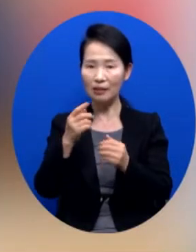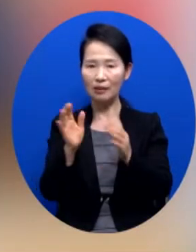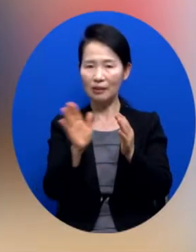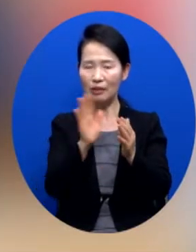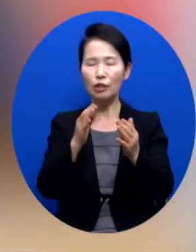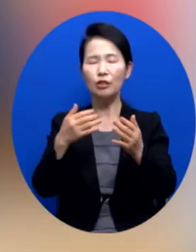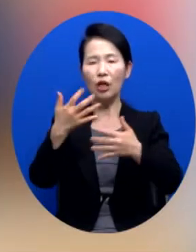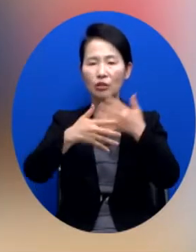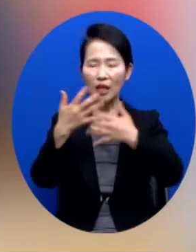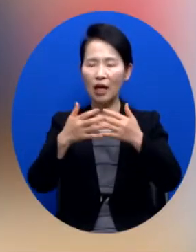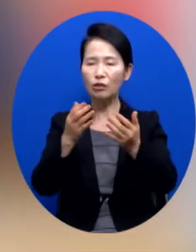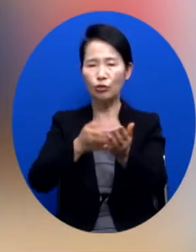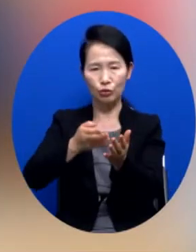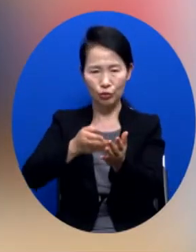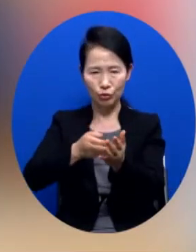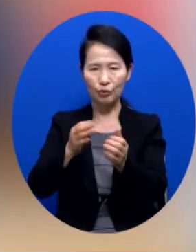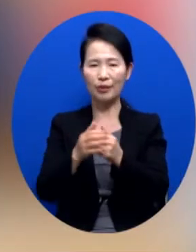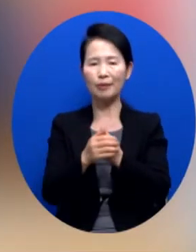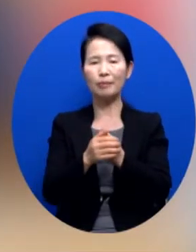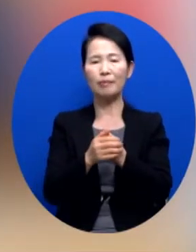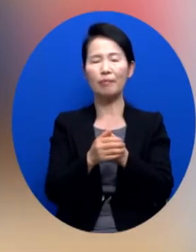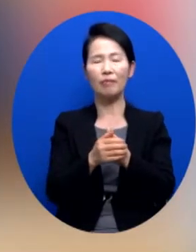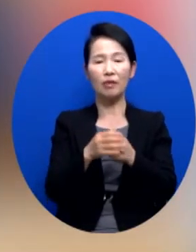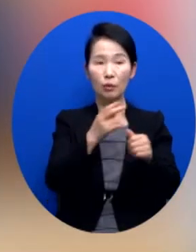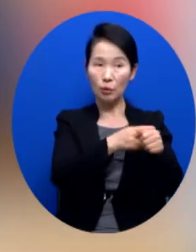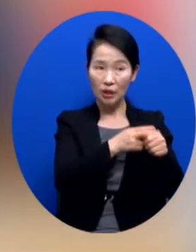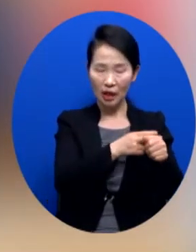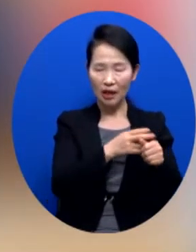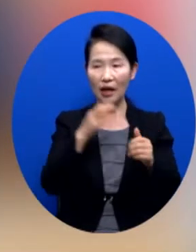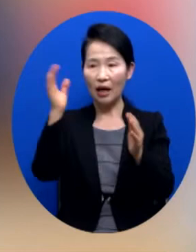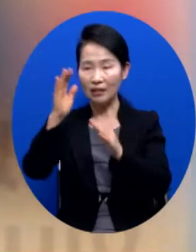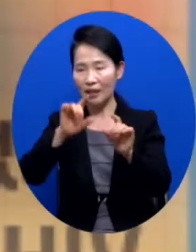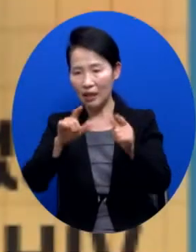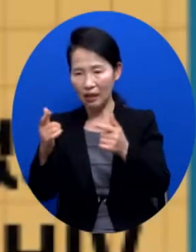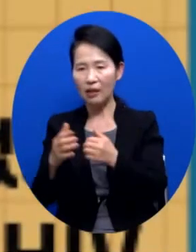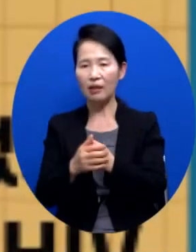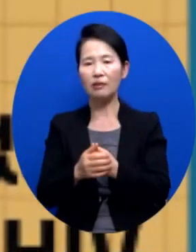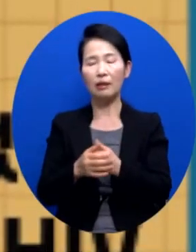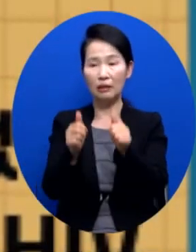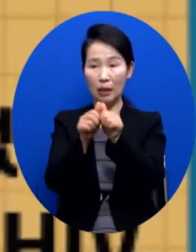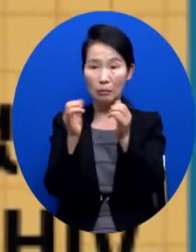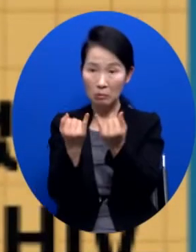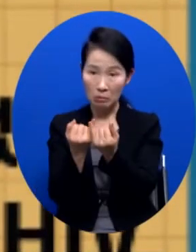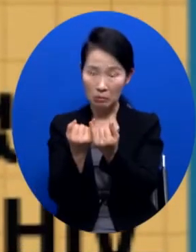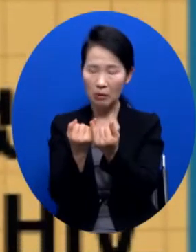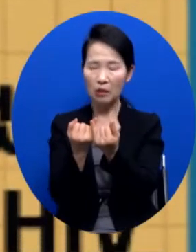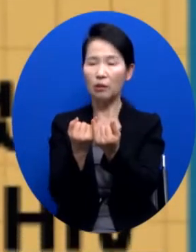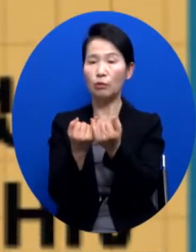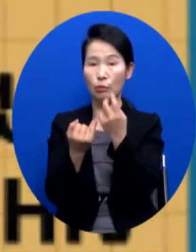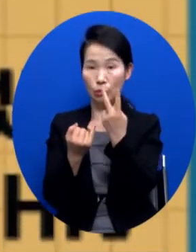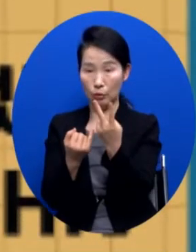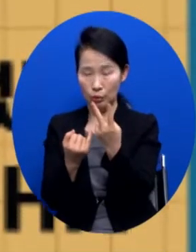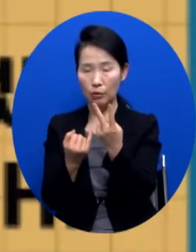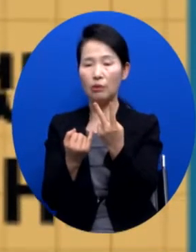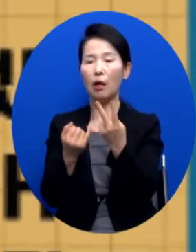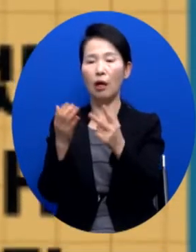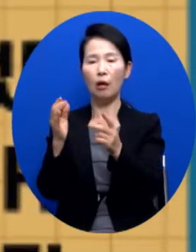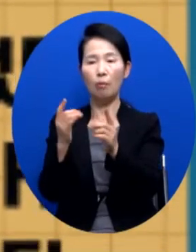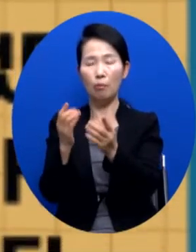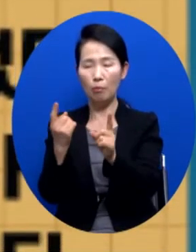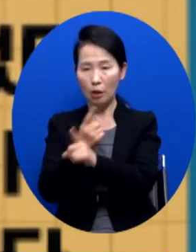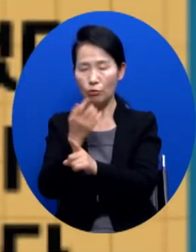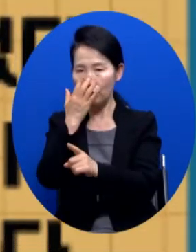단체들은 카드 뉴스에서 교사가 학생에게 성별은 2개 성별은 바꿀 수 없다 라고 가르치는 것을 혐오